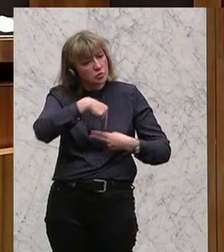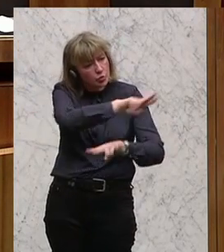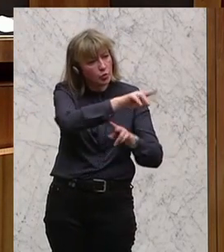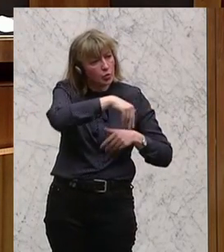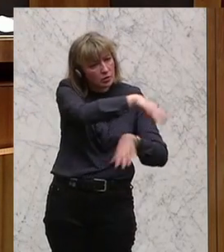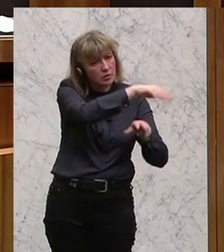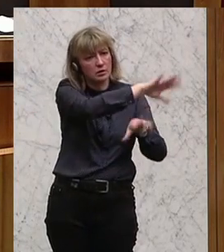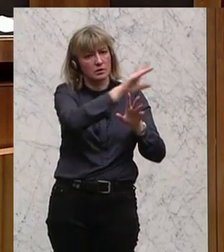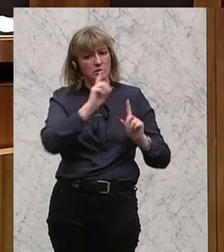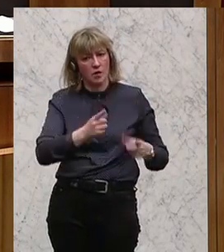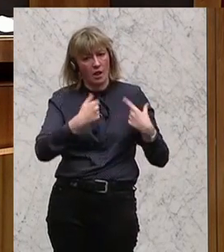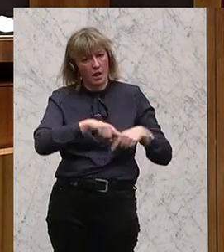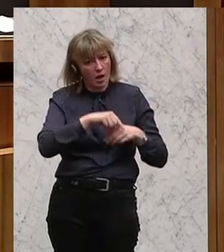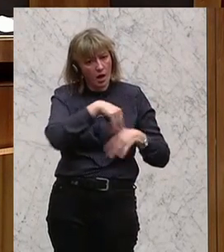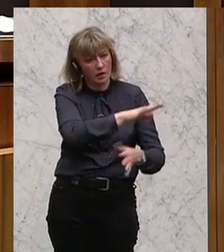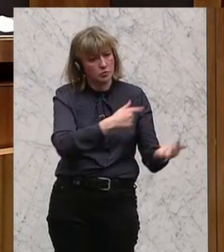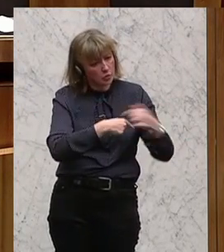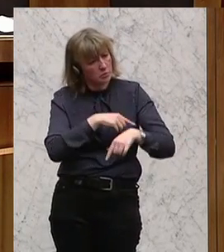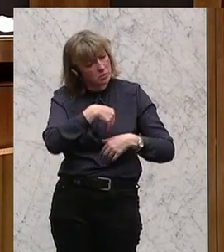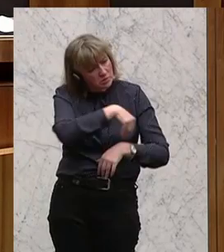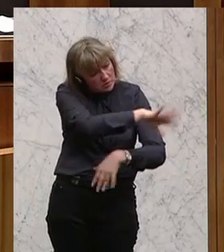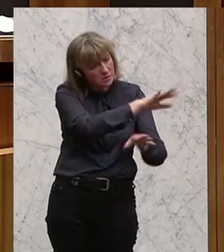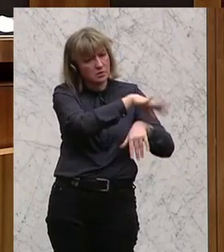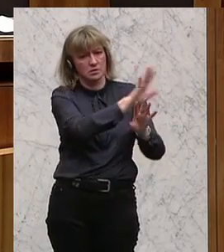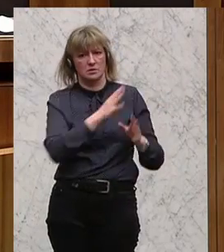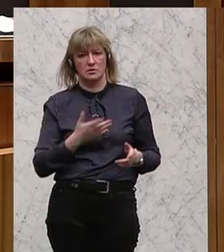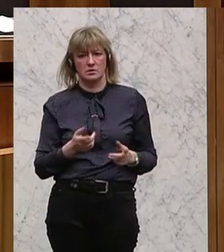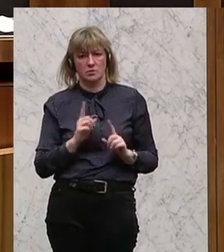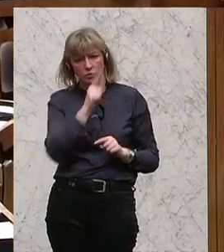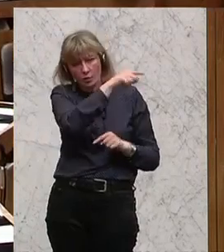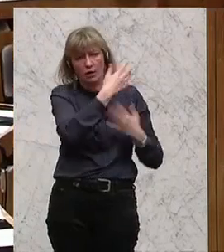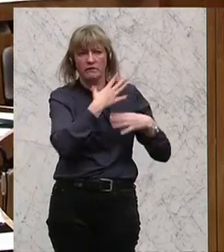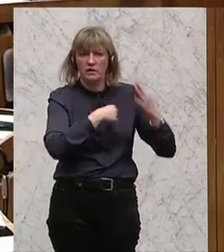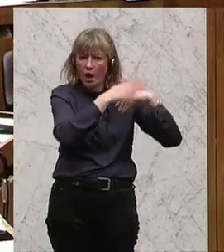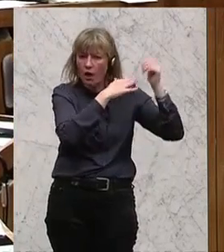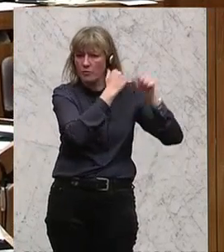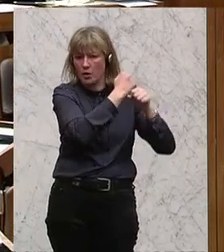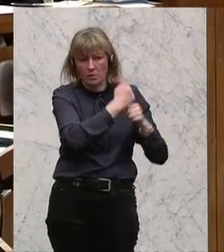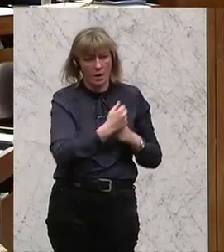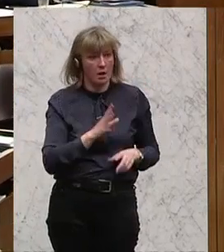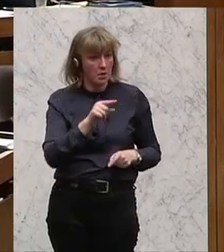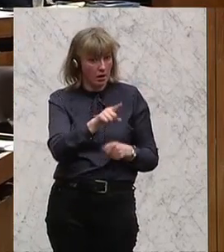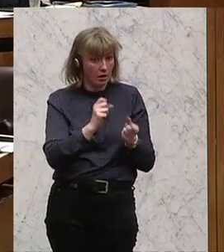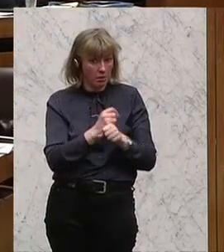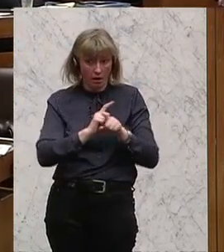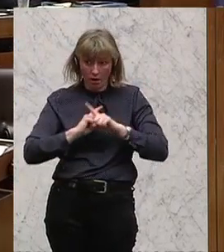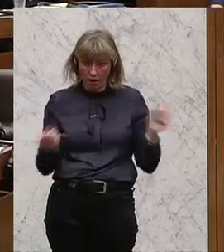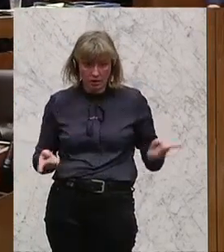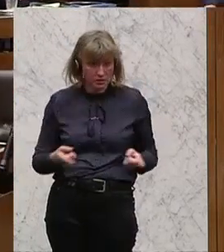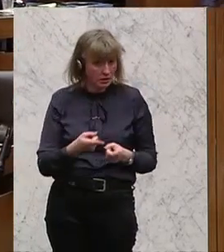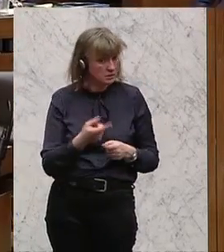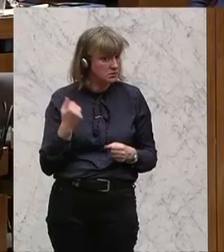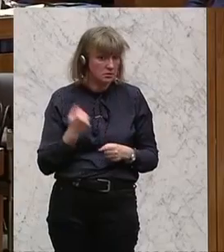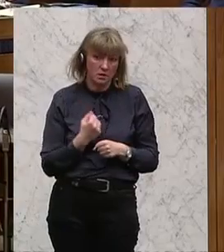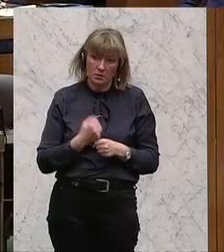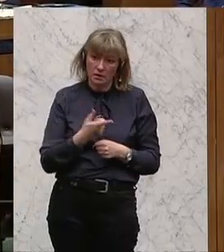Rückkehr in ihr Land, aus dem sie gekommen sind, den Wiederaufbau und Ähnliches ermöglicht. Das, was Sie machen, ist eine andere Richtung.